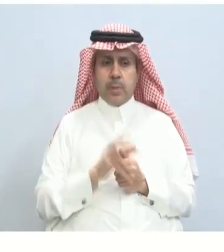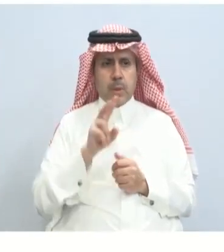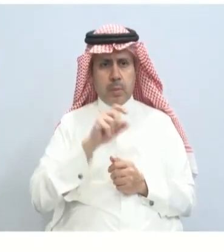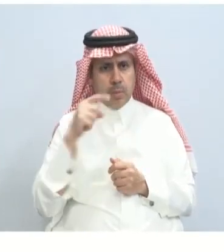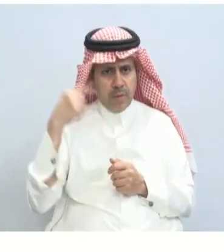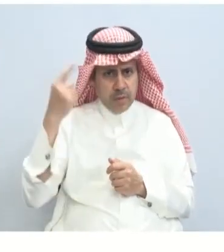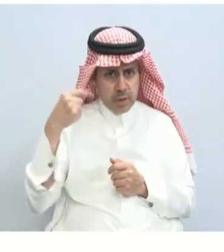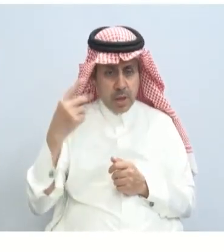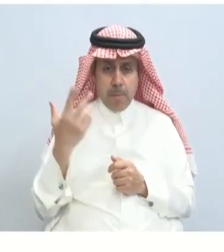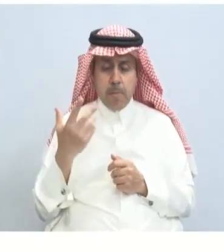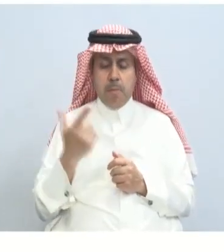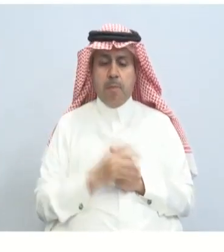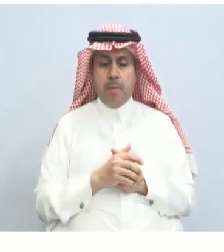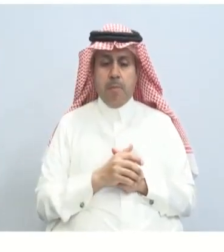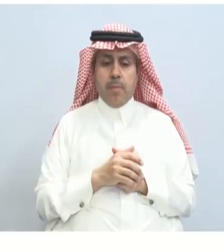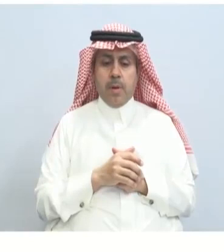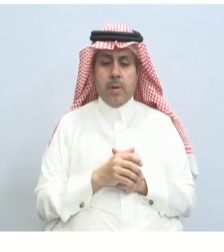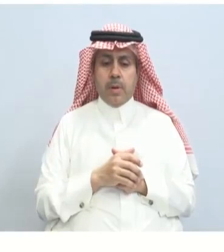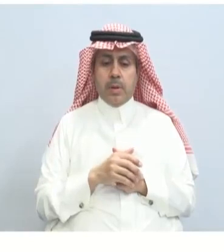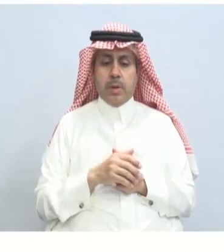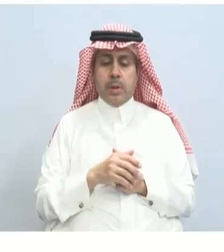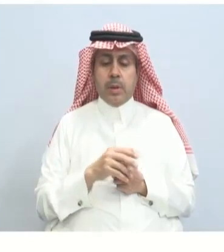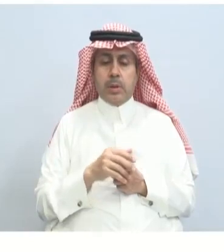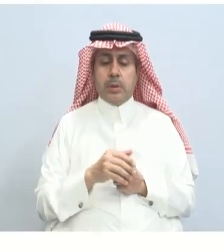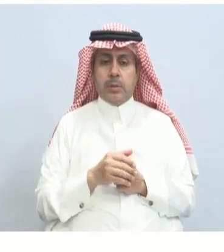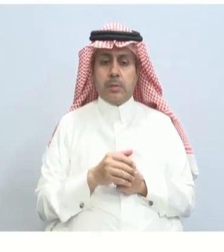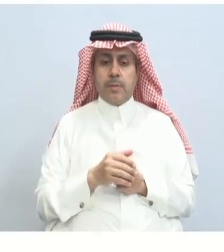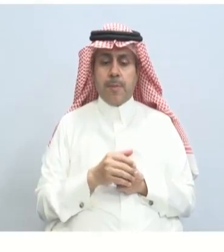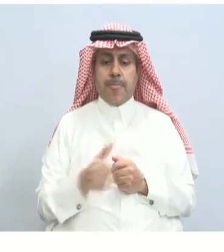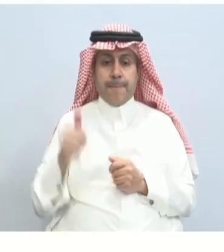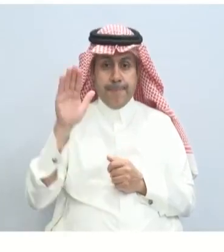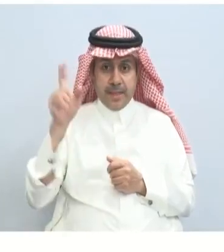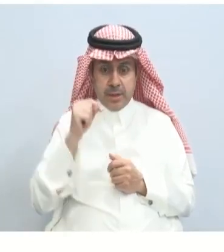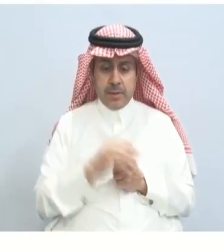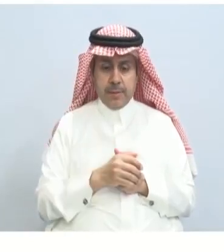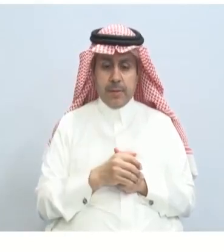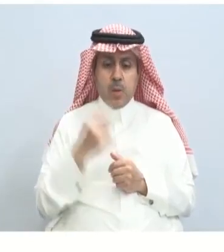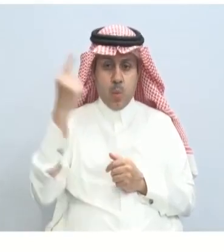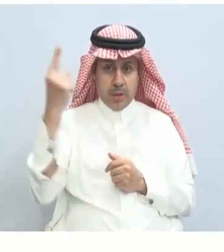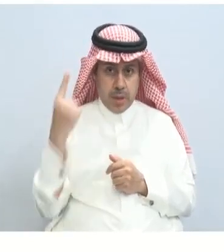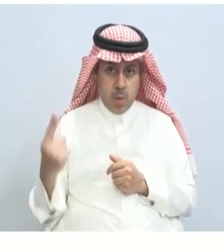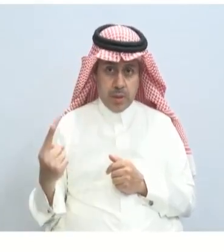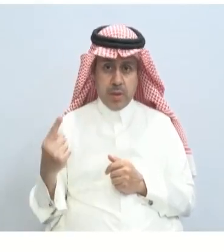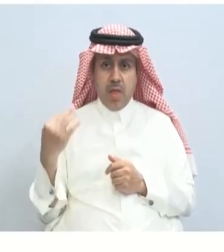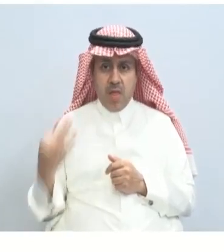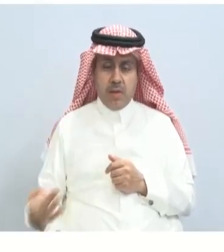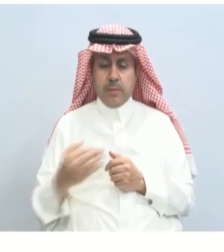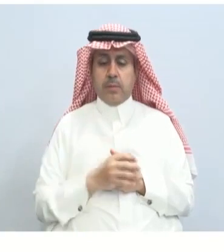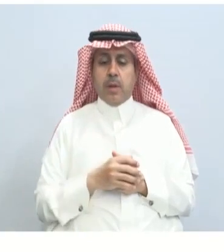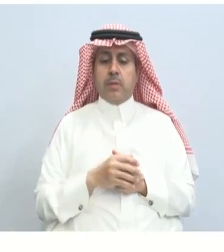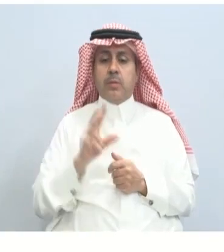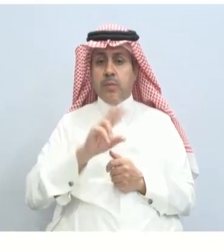شغال فيه لانه التان والكوت اصلا اشارتهم متفقه فبالتالي راح اقول واحد على 1 على 3 يساوي كم